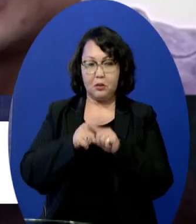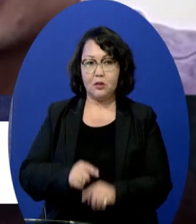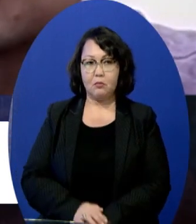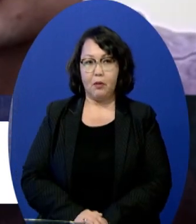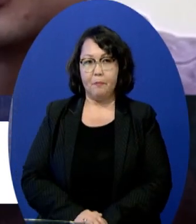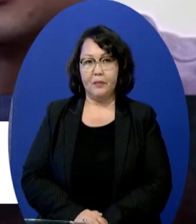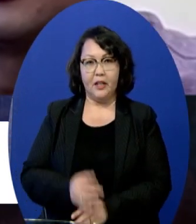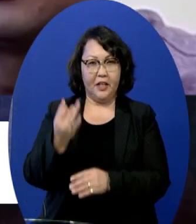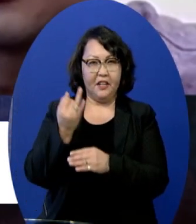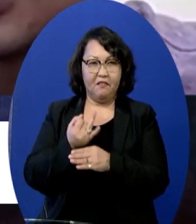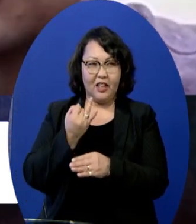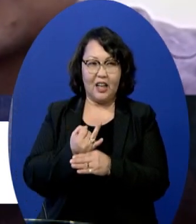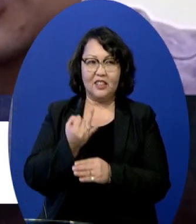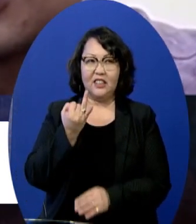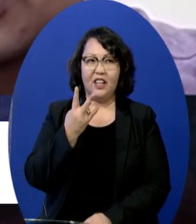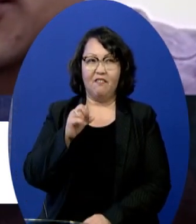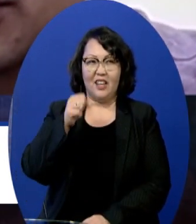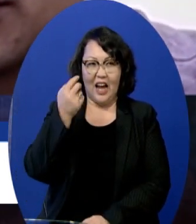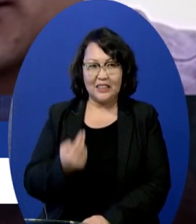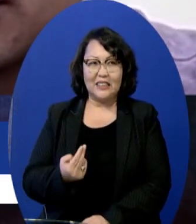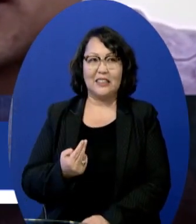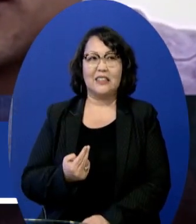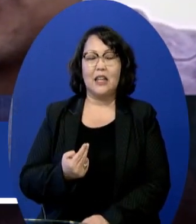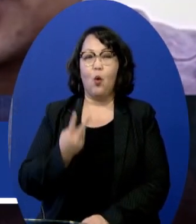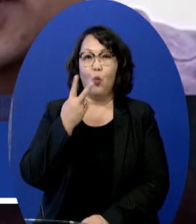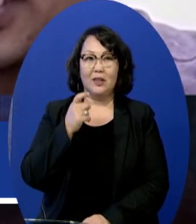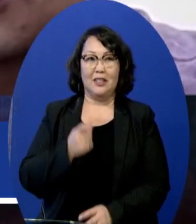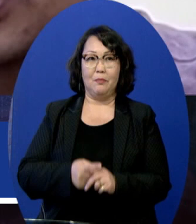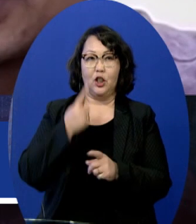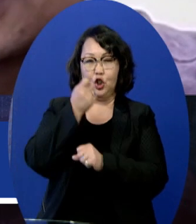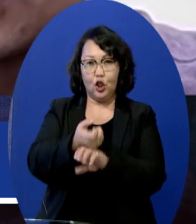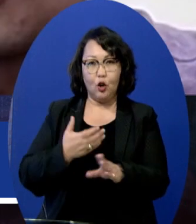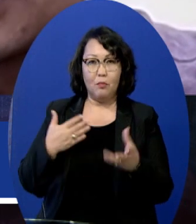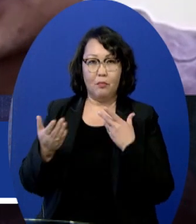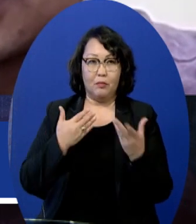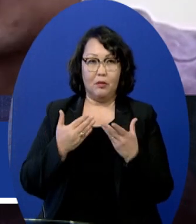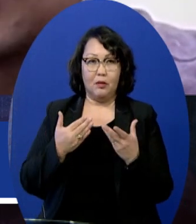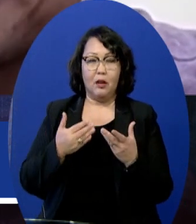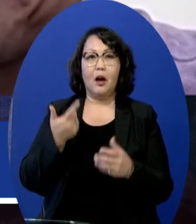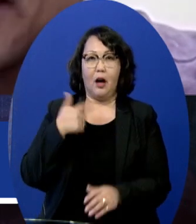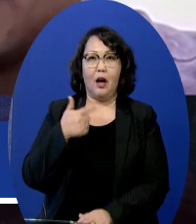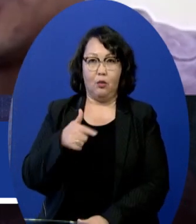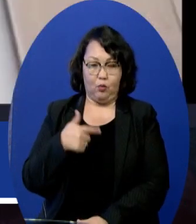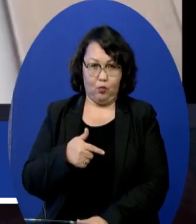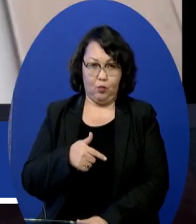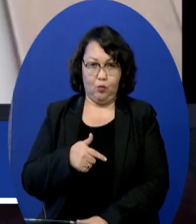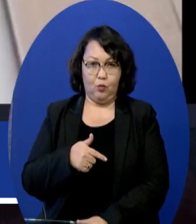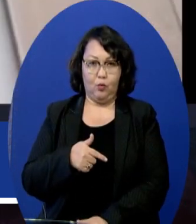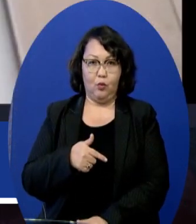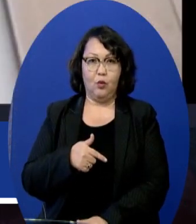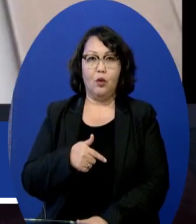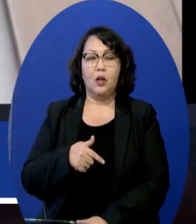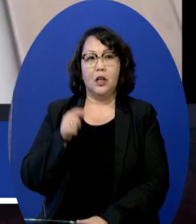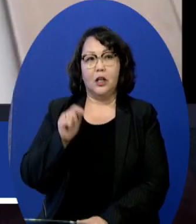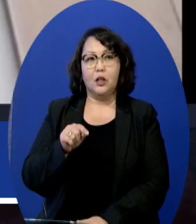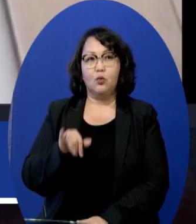нь инфляцийн түвшин өмнөх оны энэ мөн үетэй ингээд харьцуулахад харьцсангүй бас гайгүй байгаа. За энэ нь юу